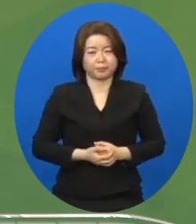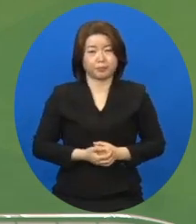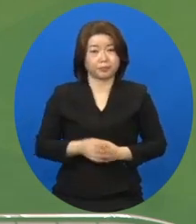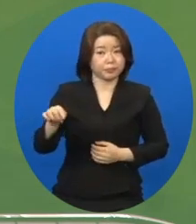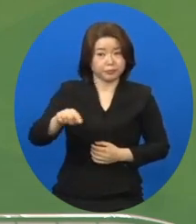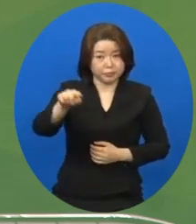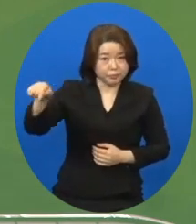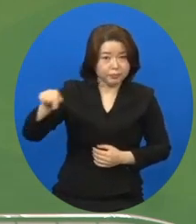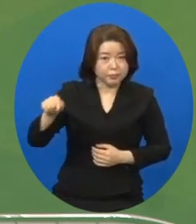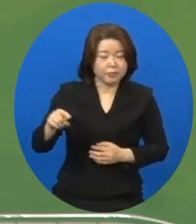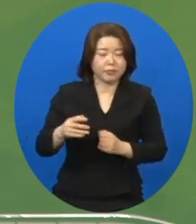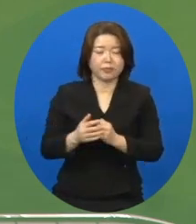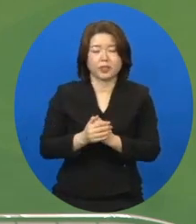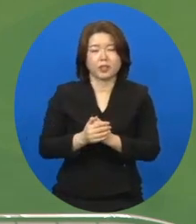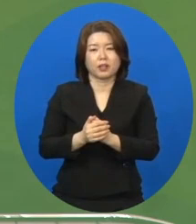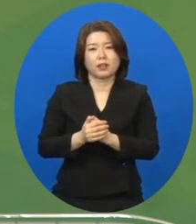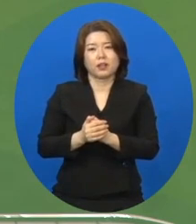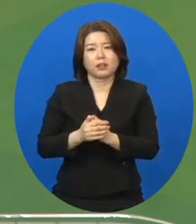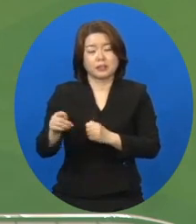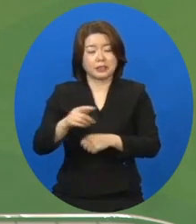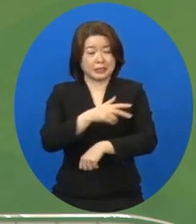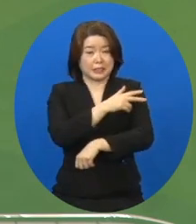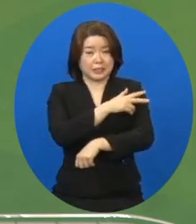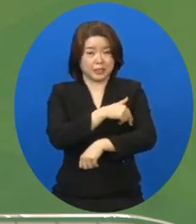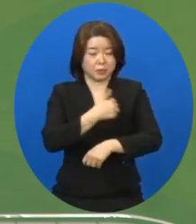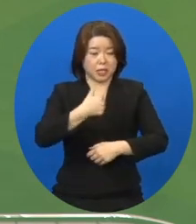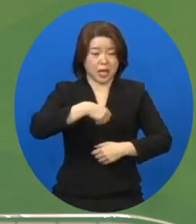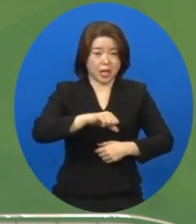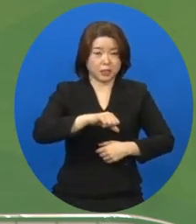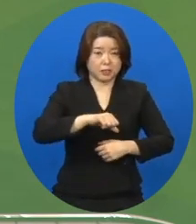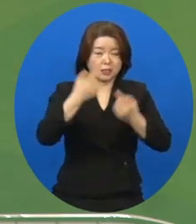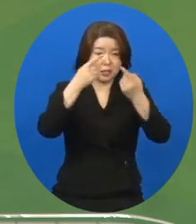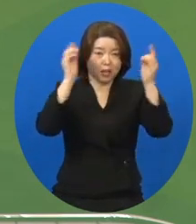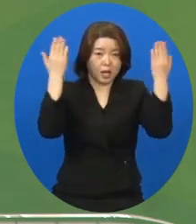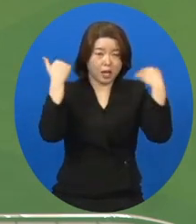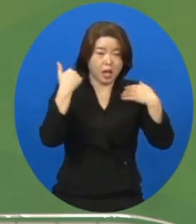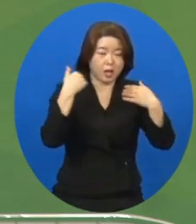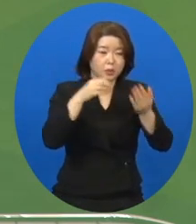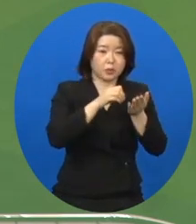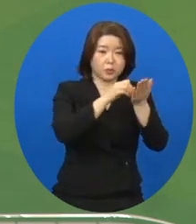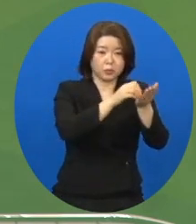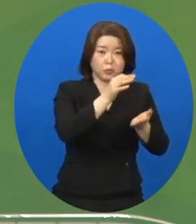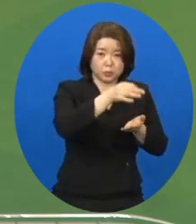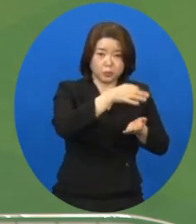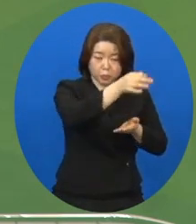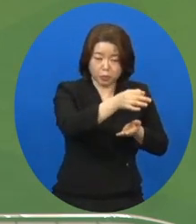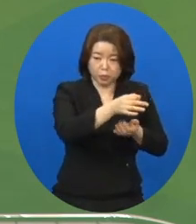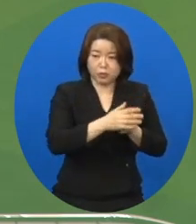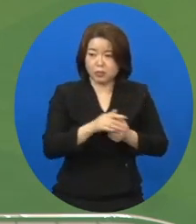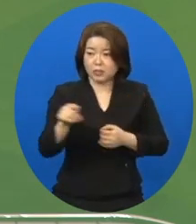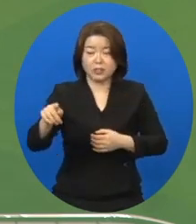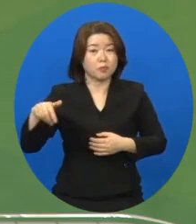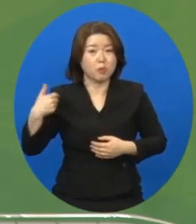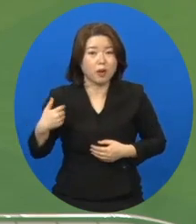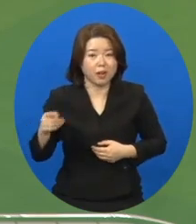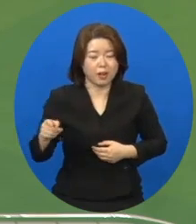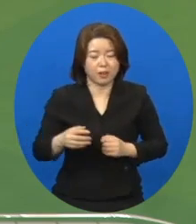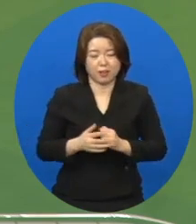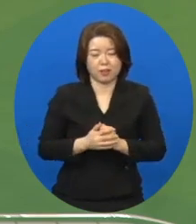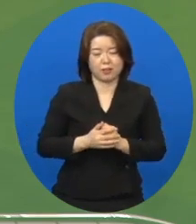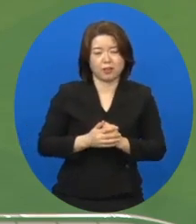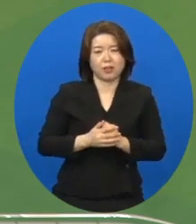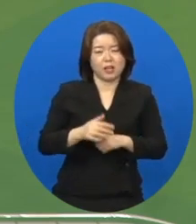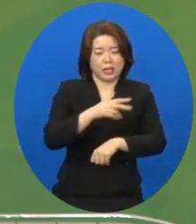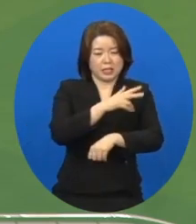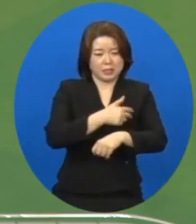그분은 이것이 그 집사님의 아들의 대학 등록금인 줄 모르지만 그 집사님이 가진 모든